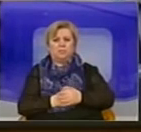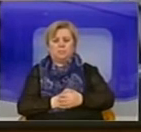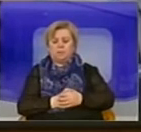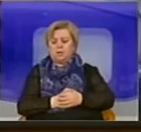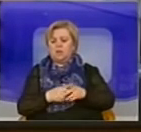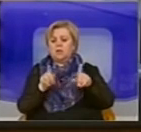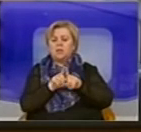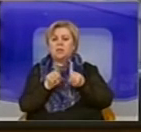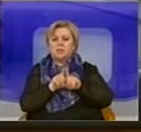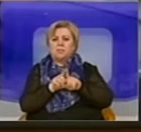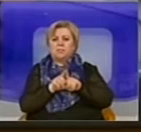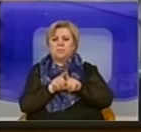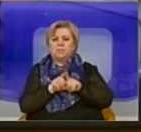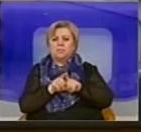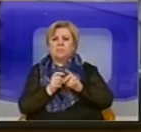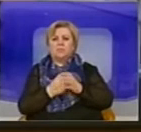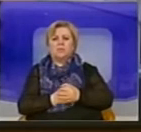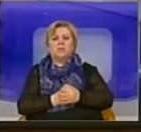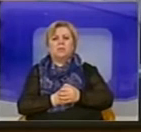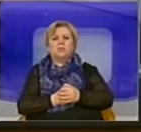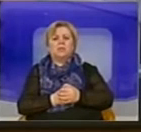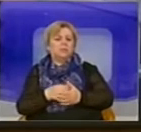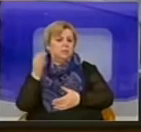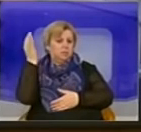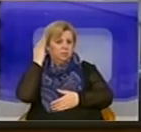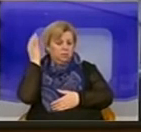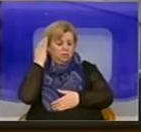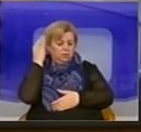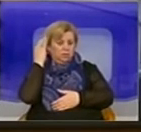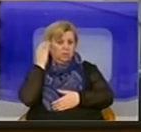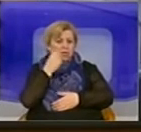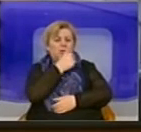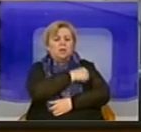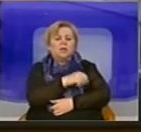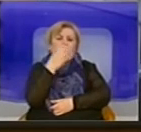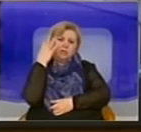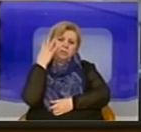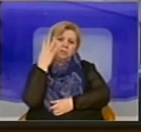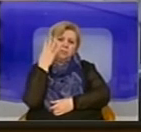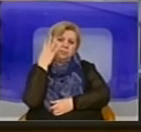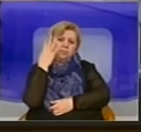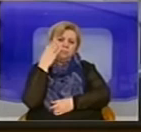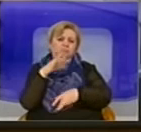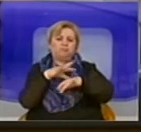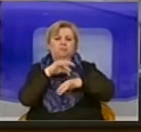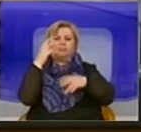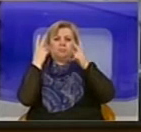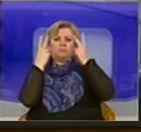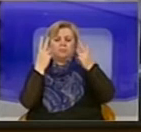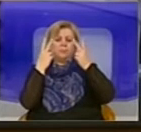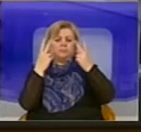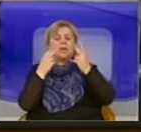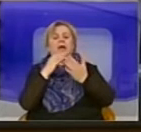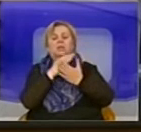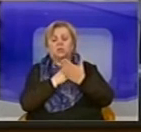i përket agendës multilaterale, ne kemi dëgjuar që 4 vite që prioriteti kryesor i kësaj